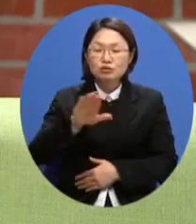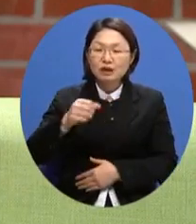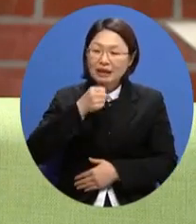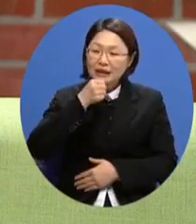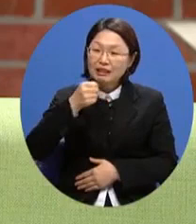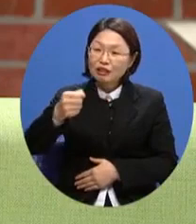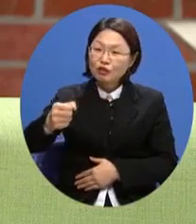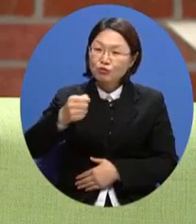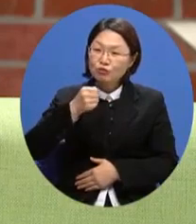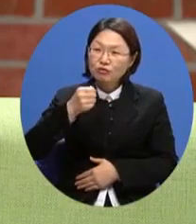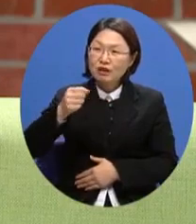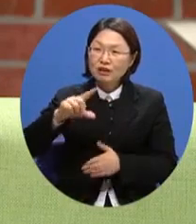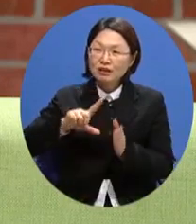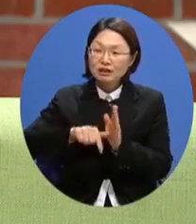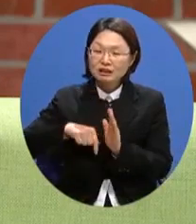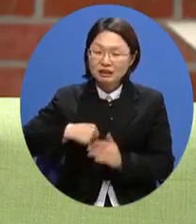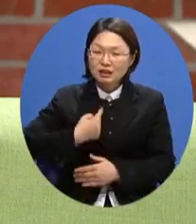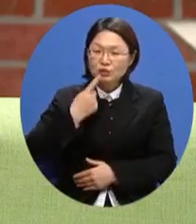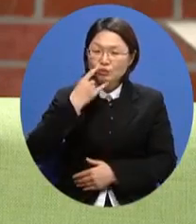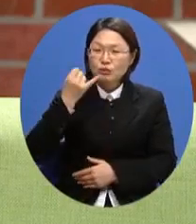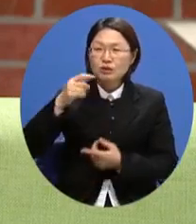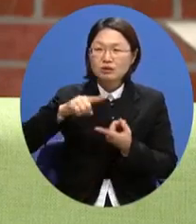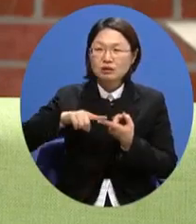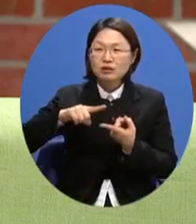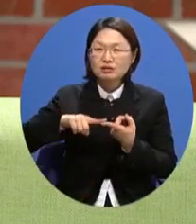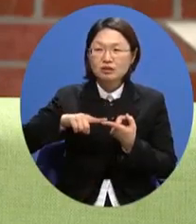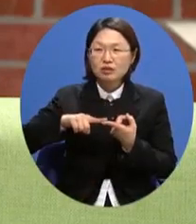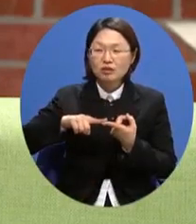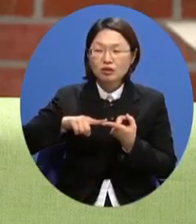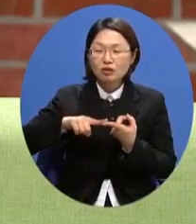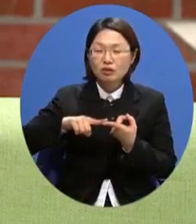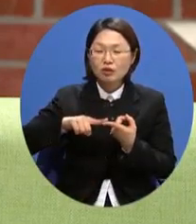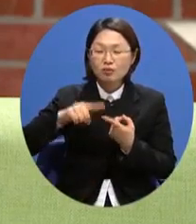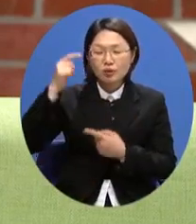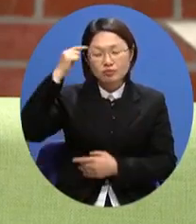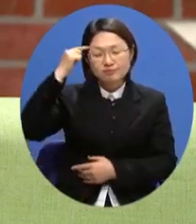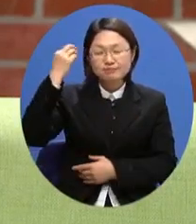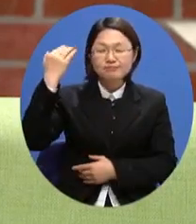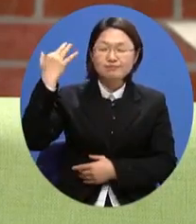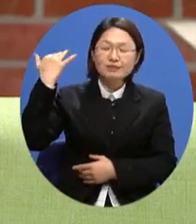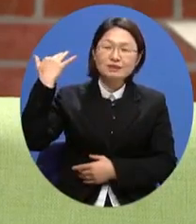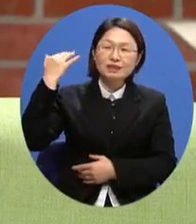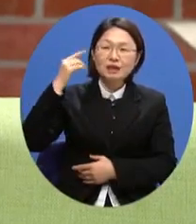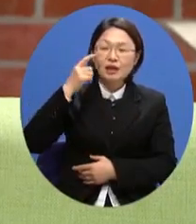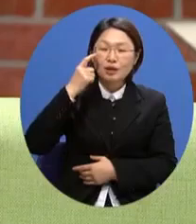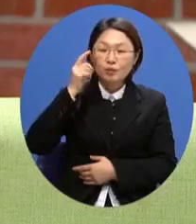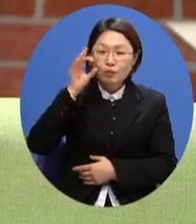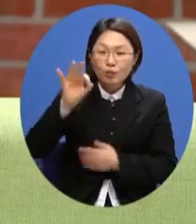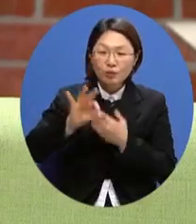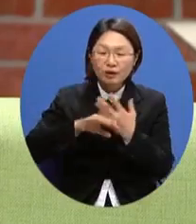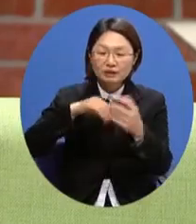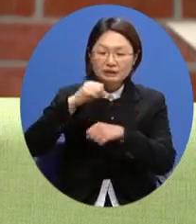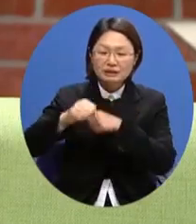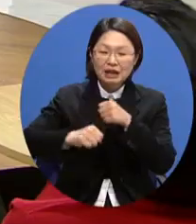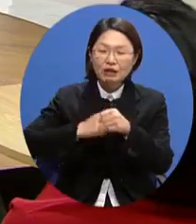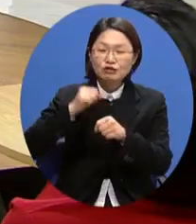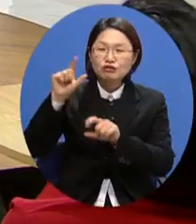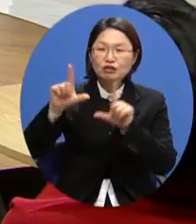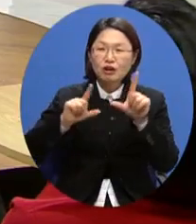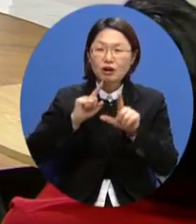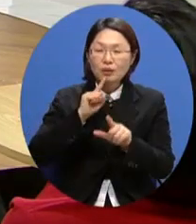때 자신의 부모에 대해서 어린 시절에 대해서 회상을 해보라 그러면 자유형은 어떤 식으로 대답을